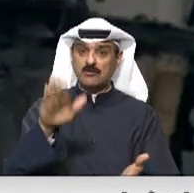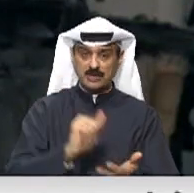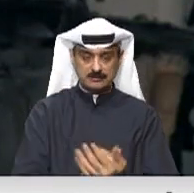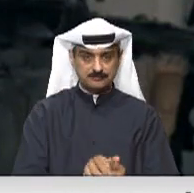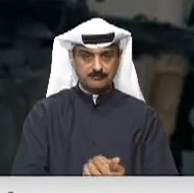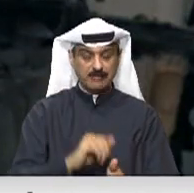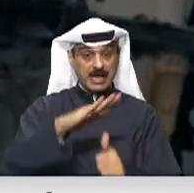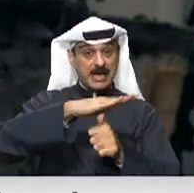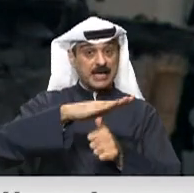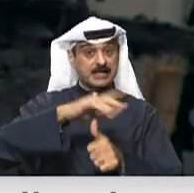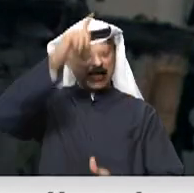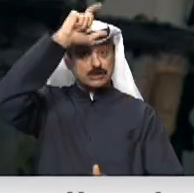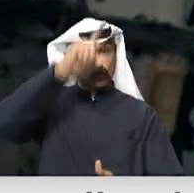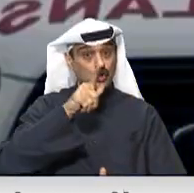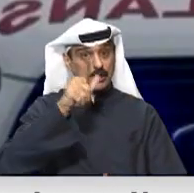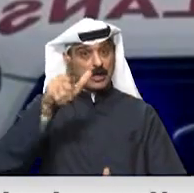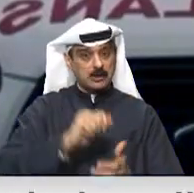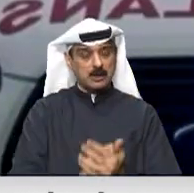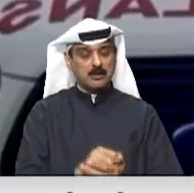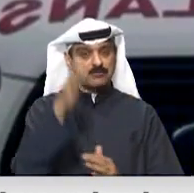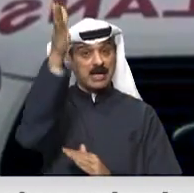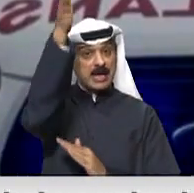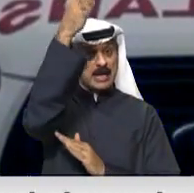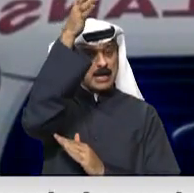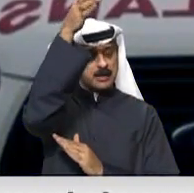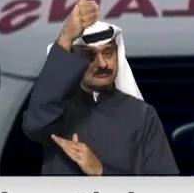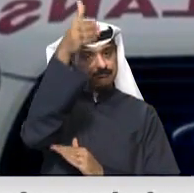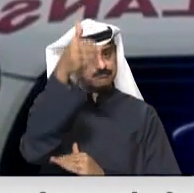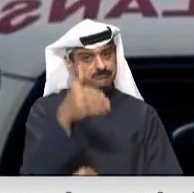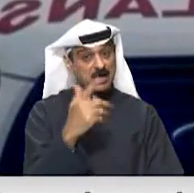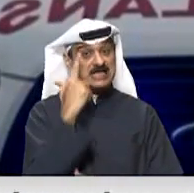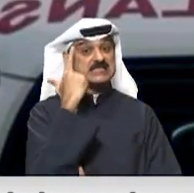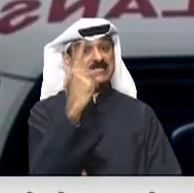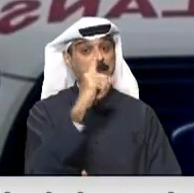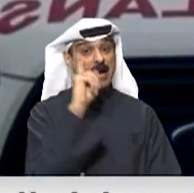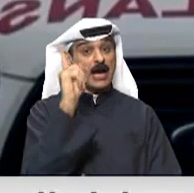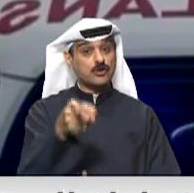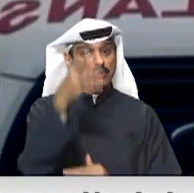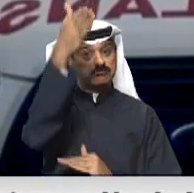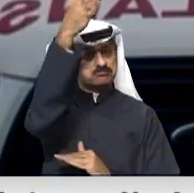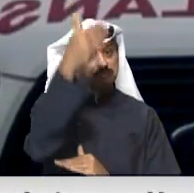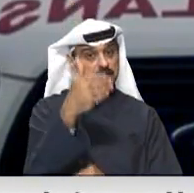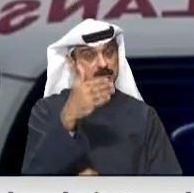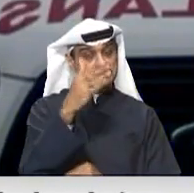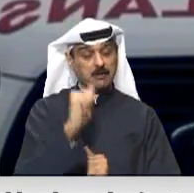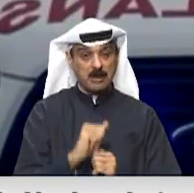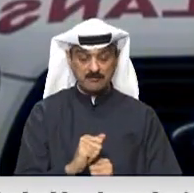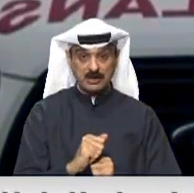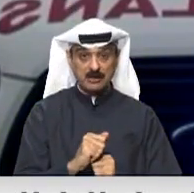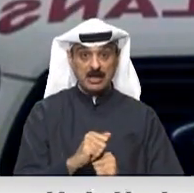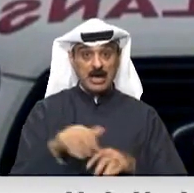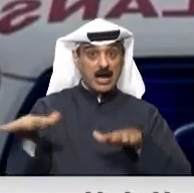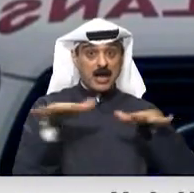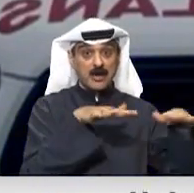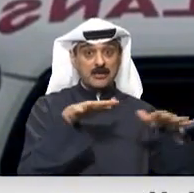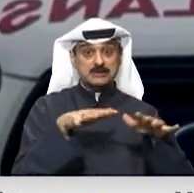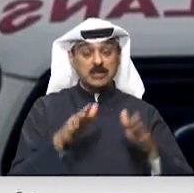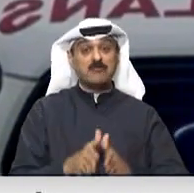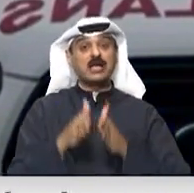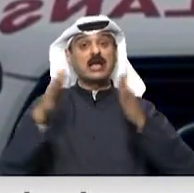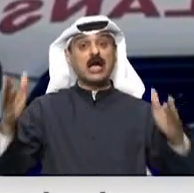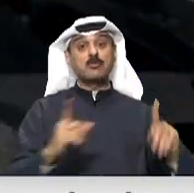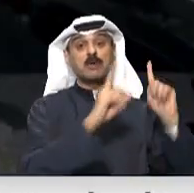رجب طيب أردوغان أعلن الحداد لمدة 7 أيام واعتبر أن الزلزال هو أكبر كارثة شهدتها